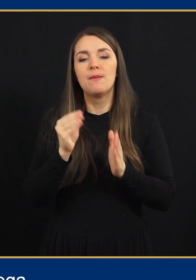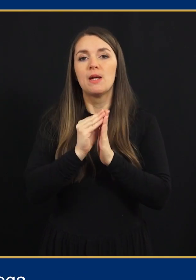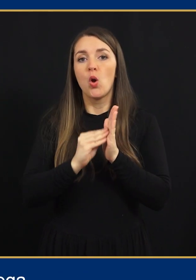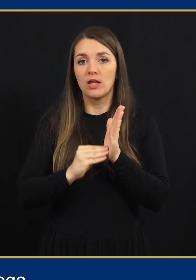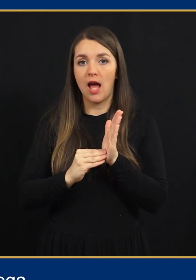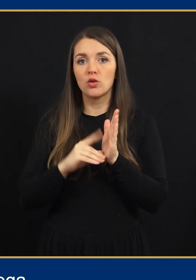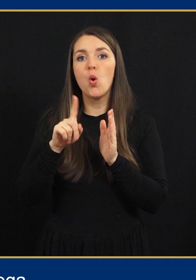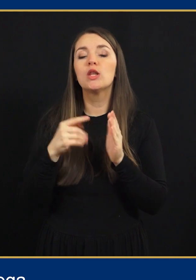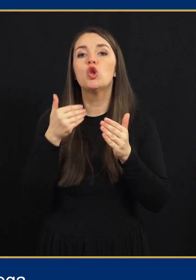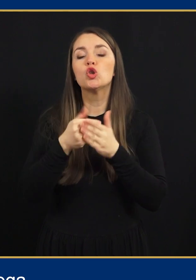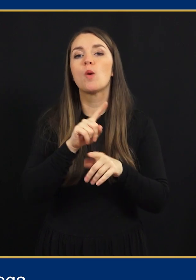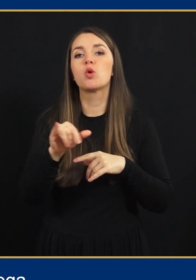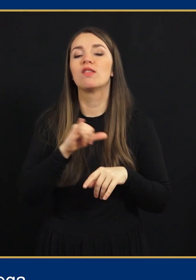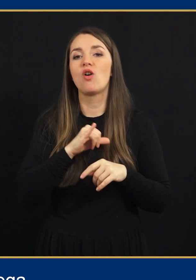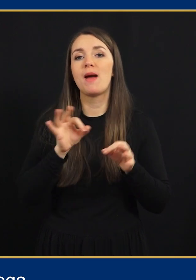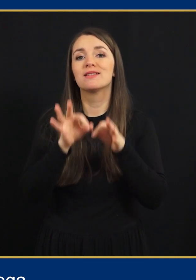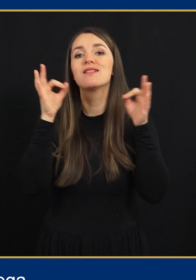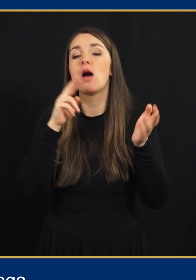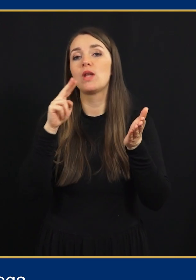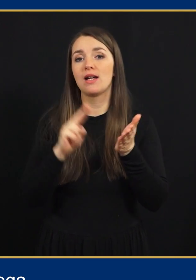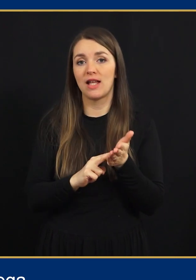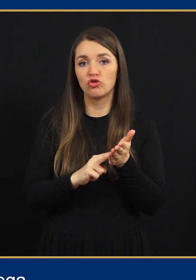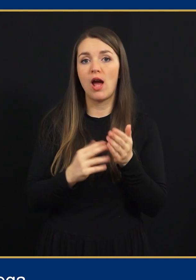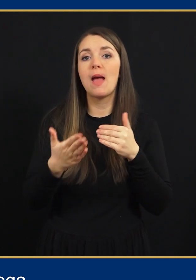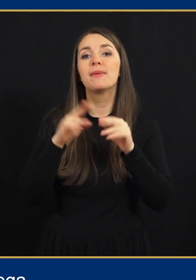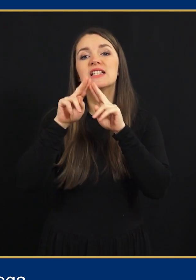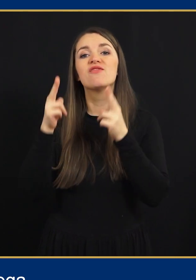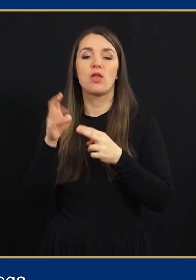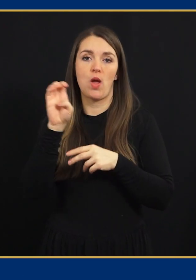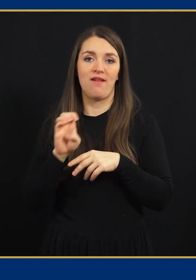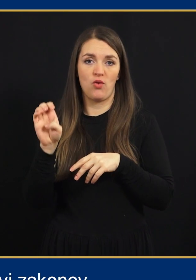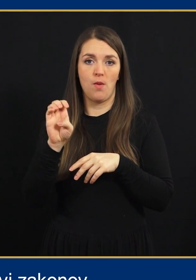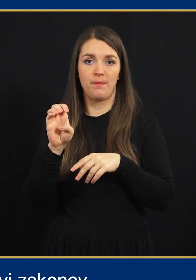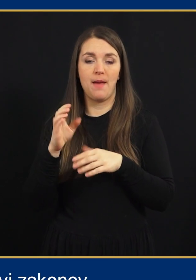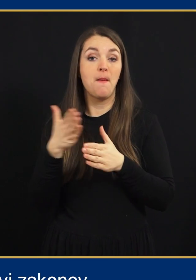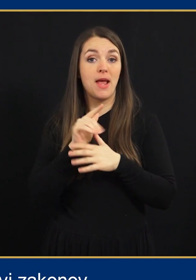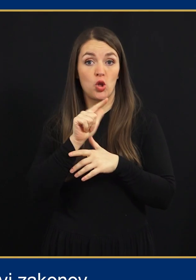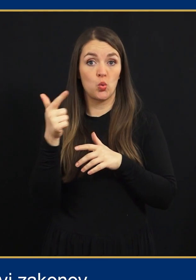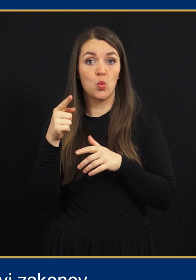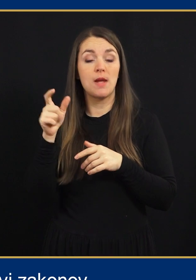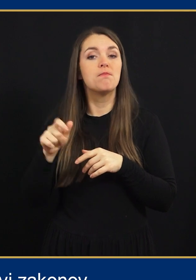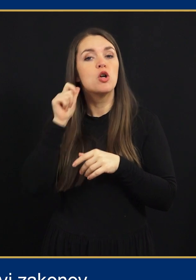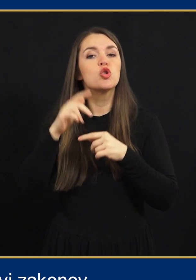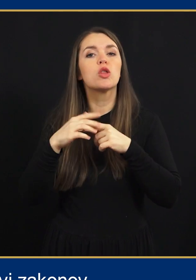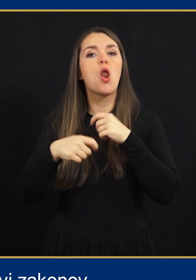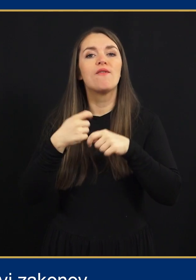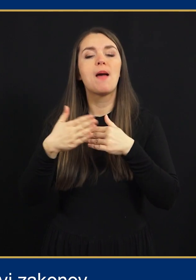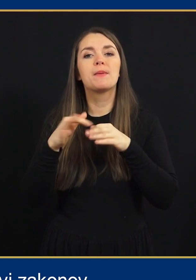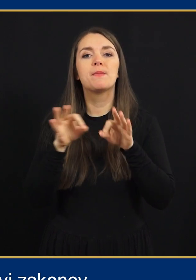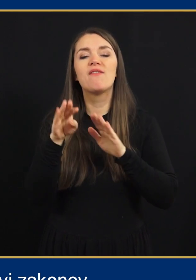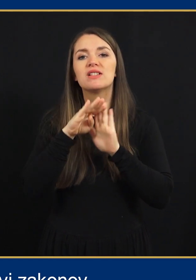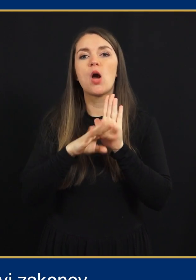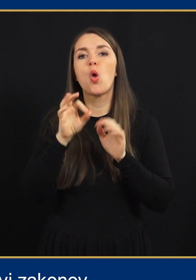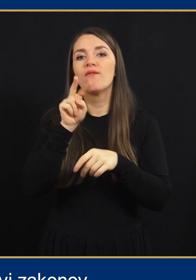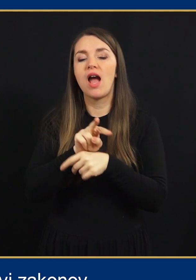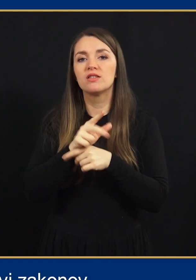podatkov in dostop do informacij javnega značaja pri Svetu Evrope. Med drugim je sodelovala pri pripravi zakonov